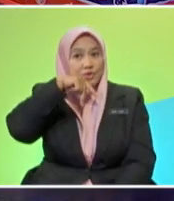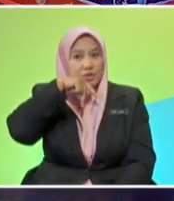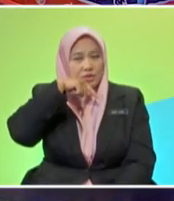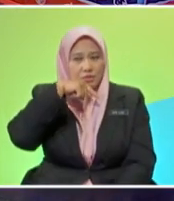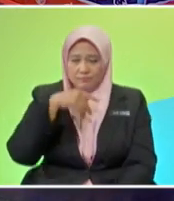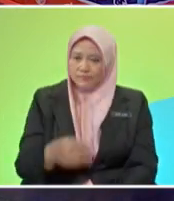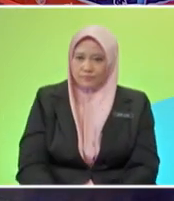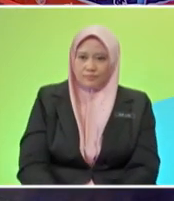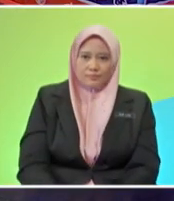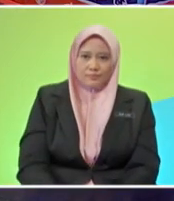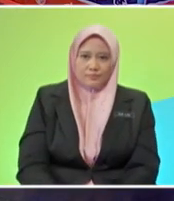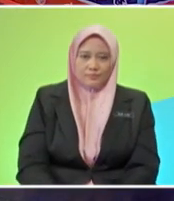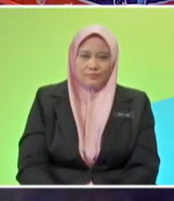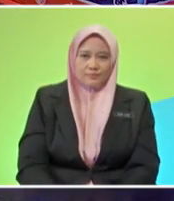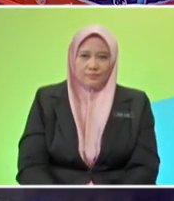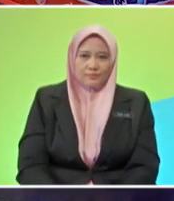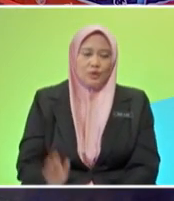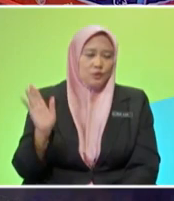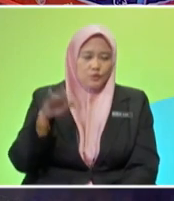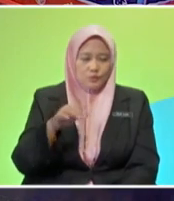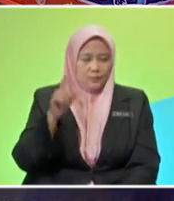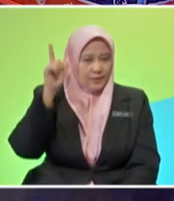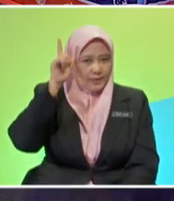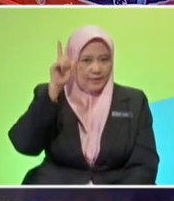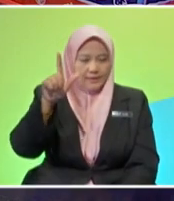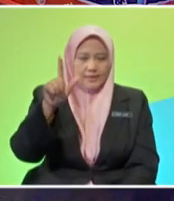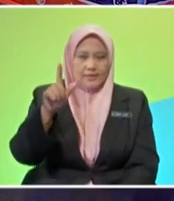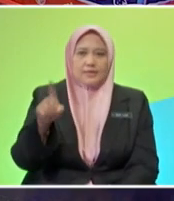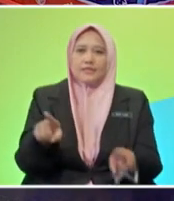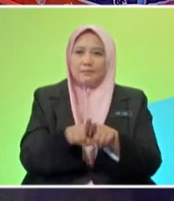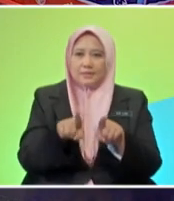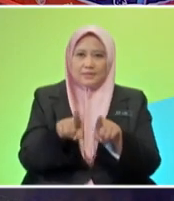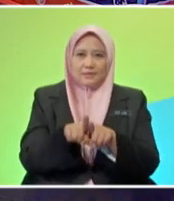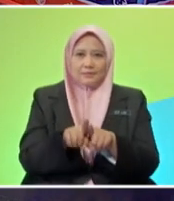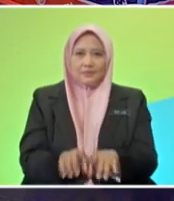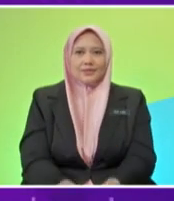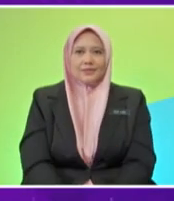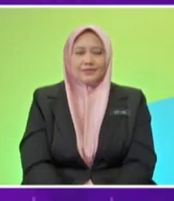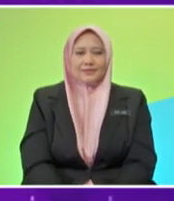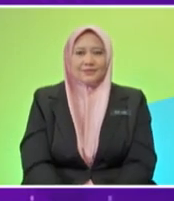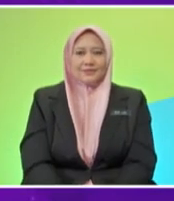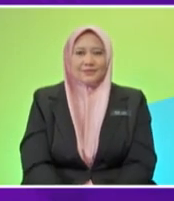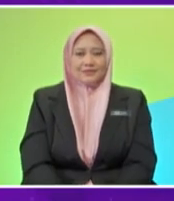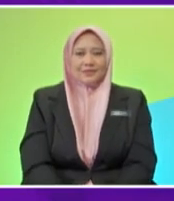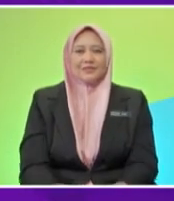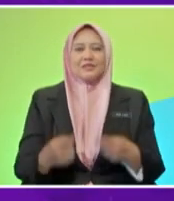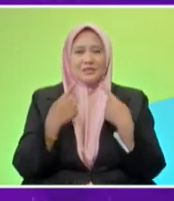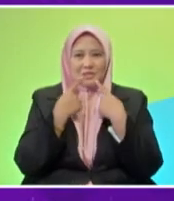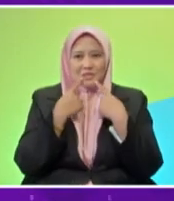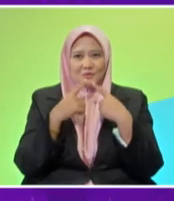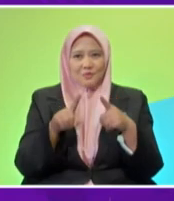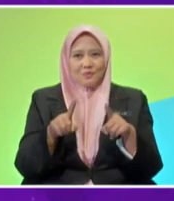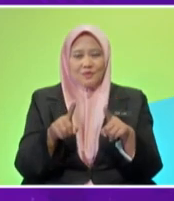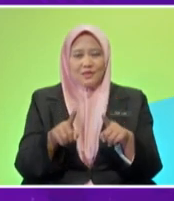ataupun berbeza? Yeah. Jom kita tengok. Kita semak sama-sama. Jawapan untuk peringkat dua.